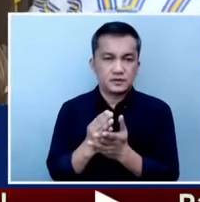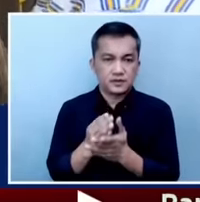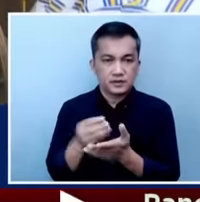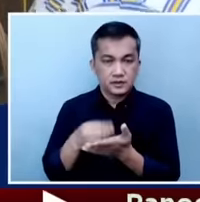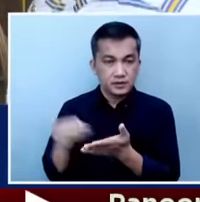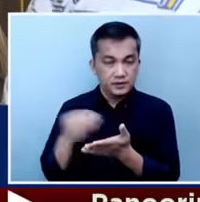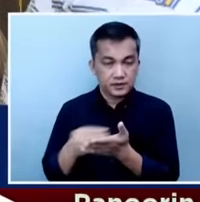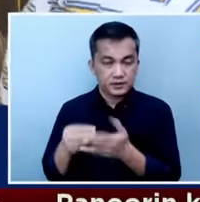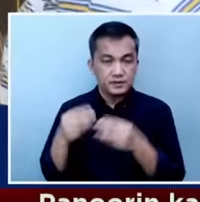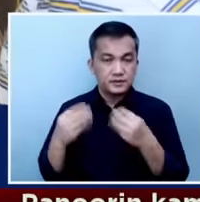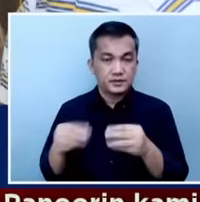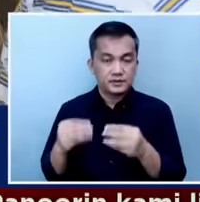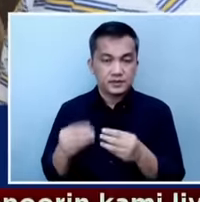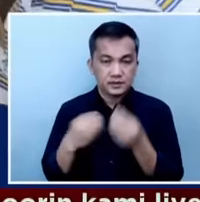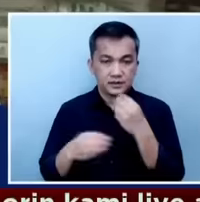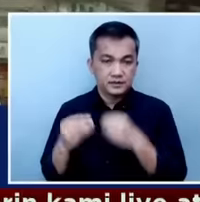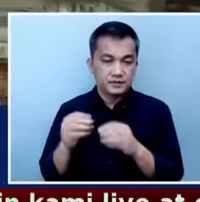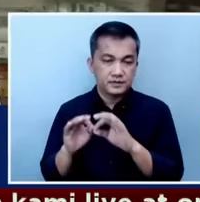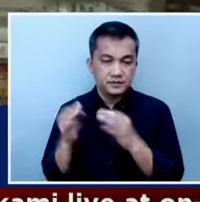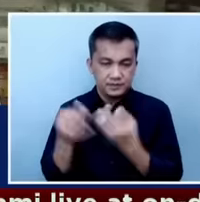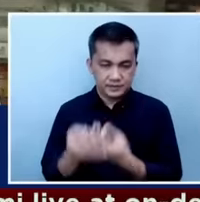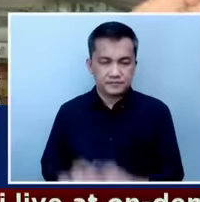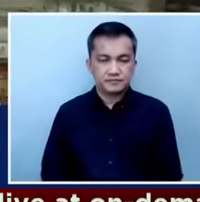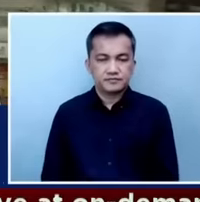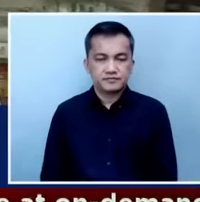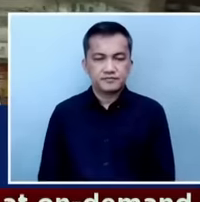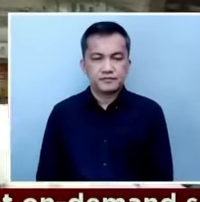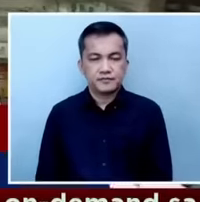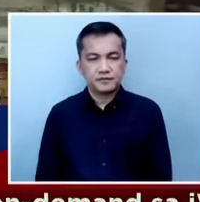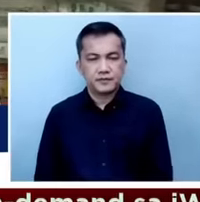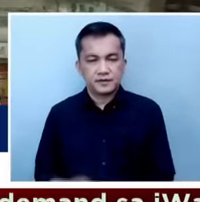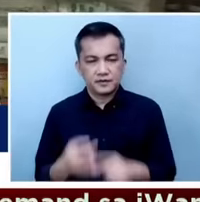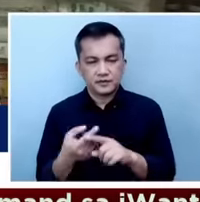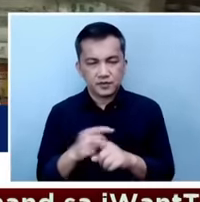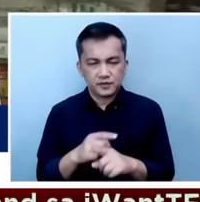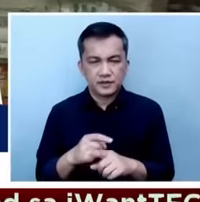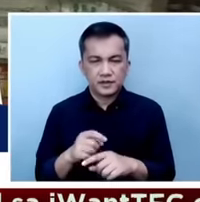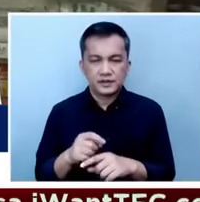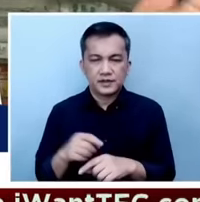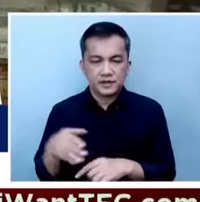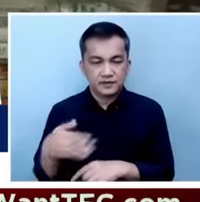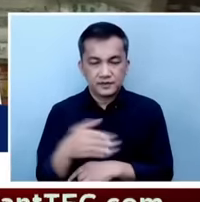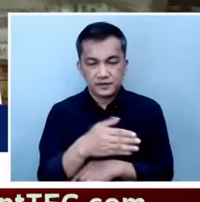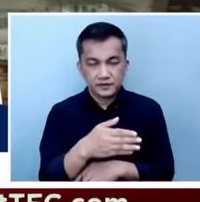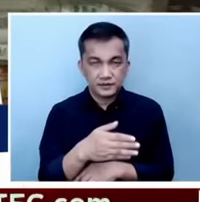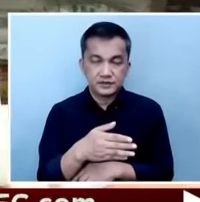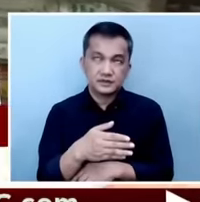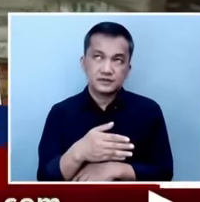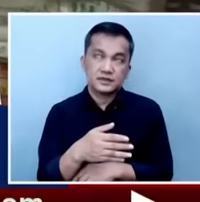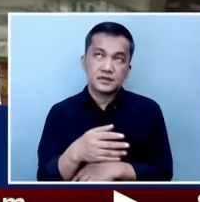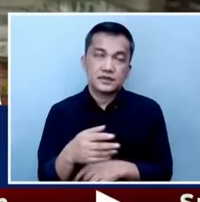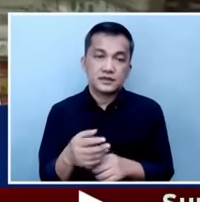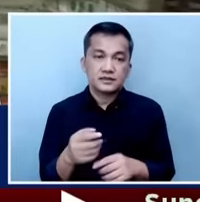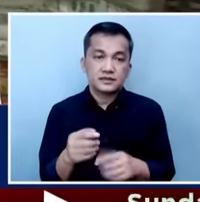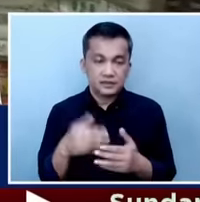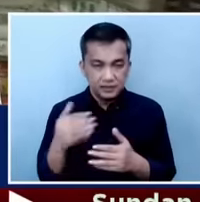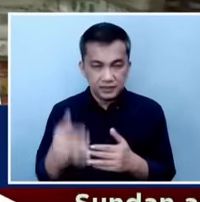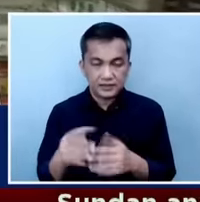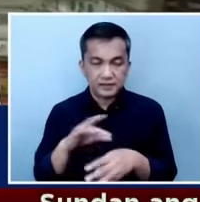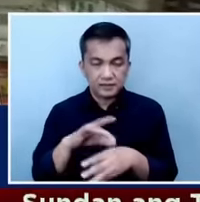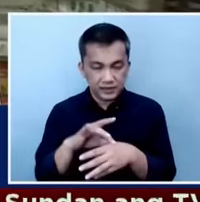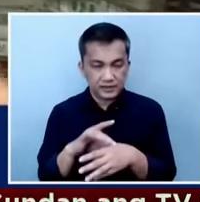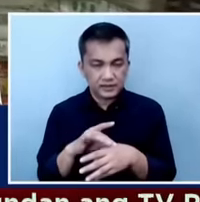namamalengke para sa kakainin ng pamilya. From the seafood, fish, then mga meat,